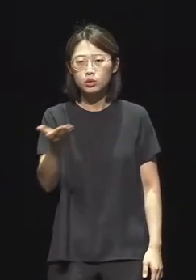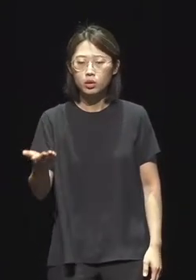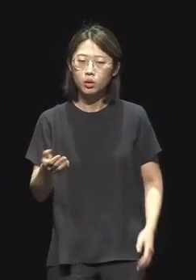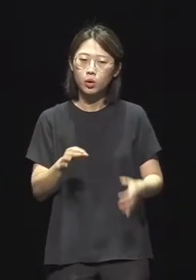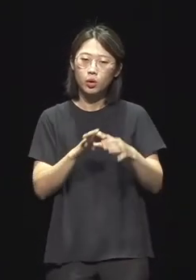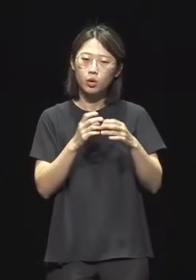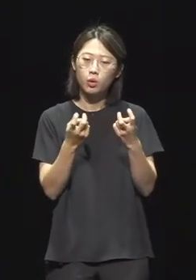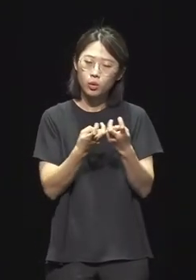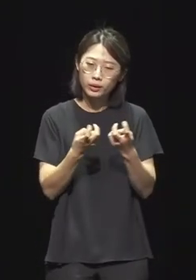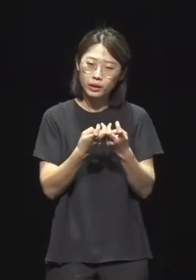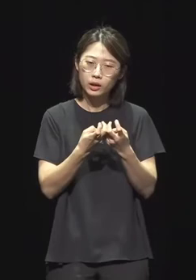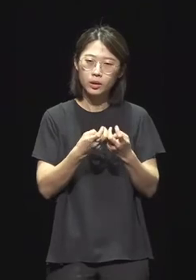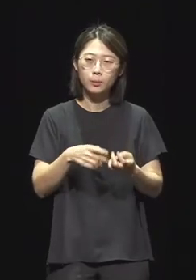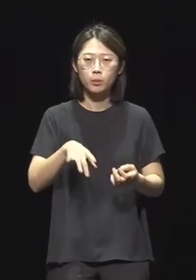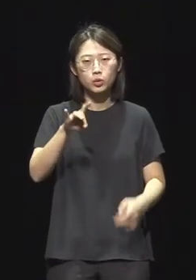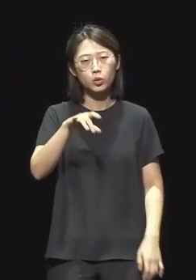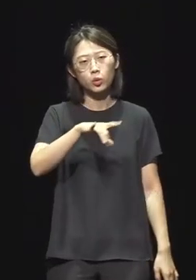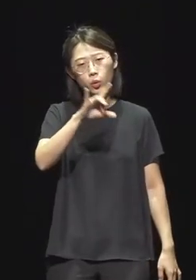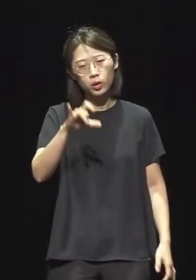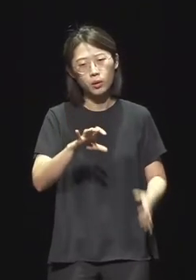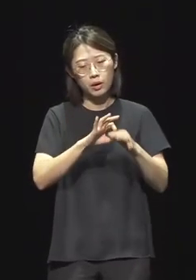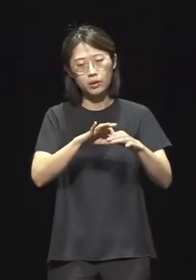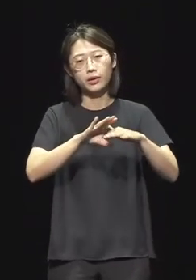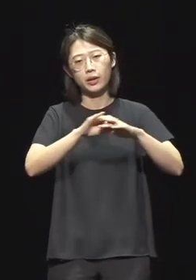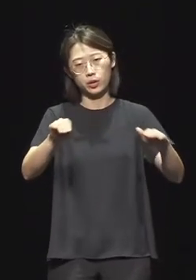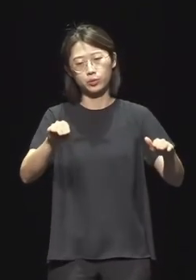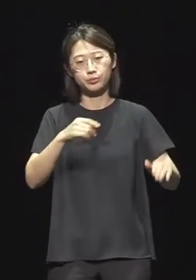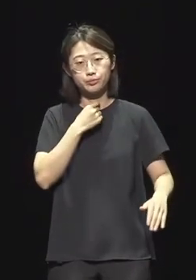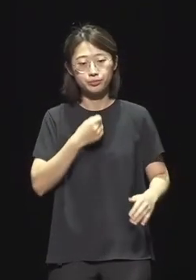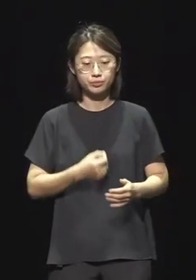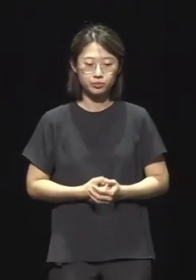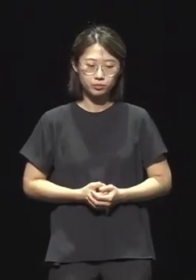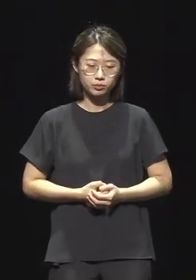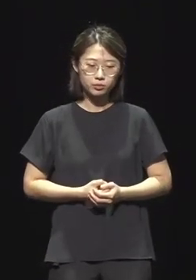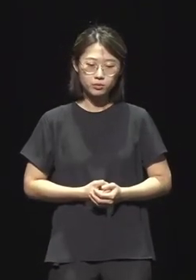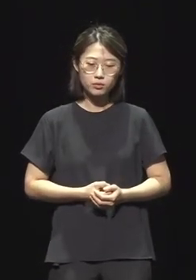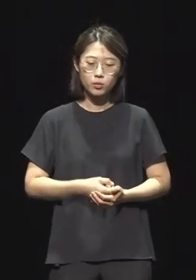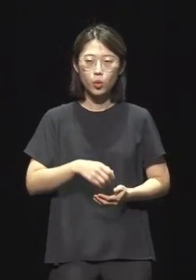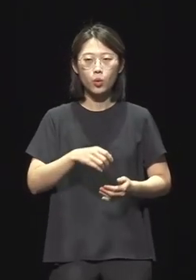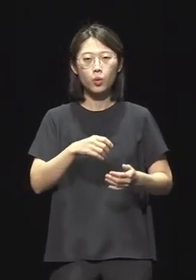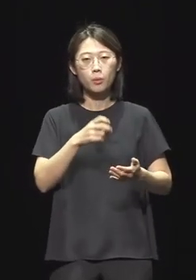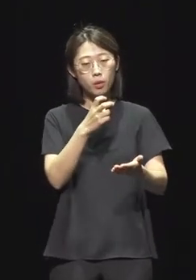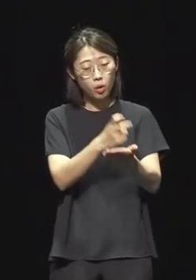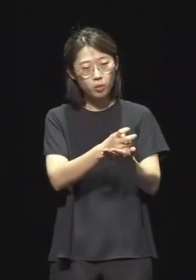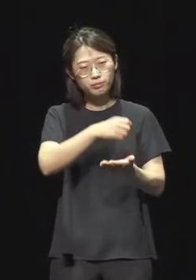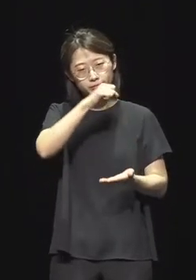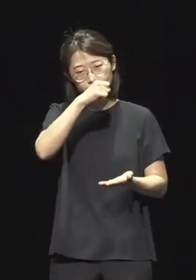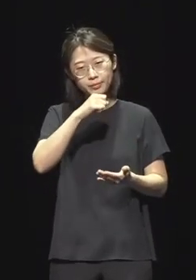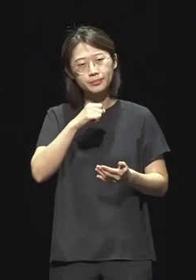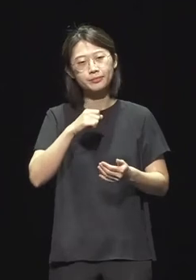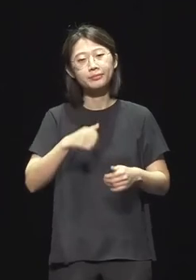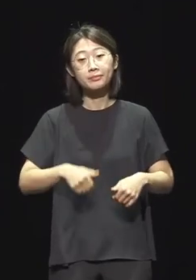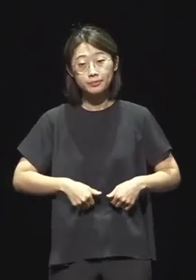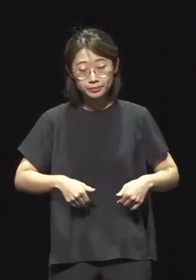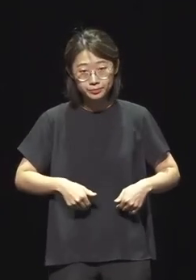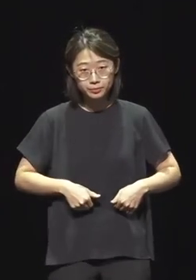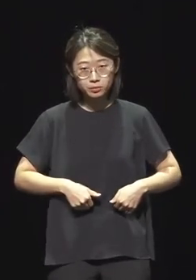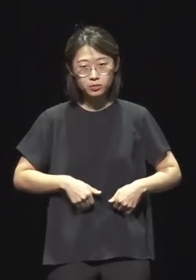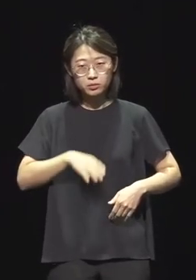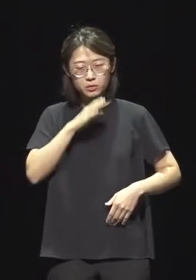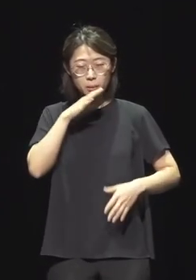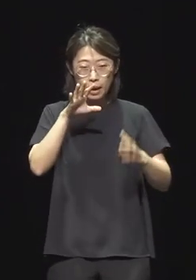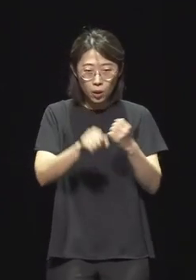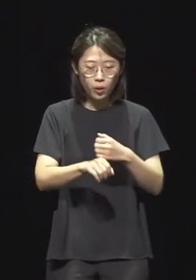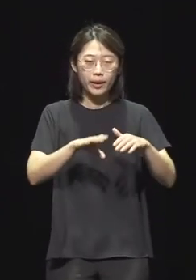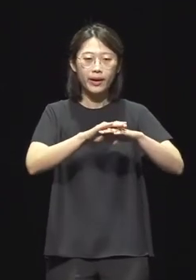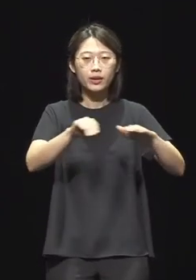우선 해결하고자 했습니다. 물론 제도와 예산의 뒷받침이 필요한 일이 있어 당장 해결할